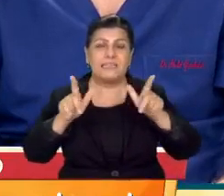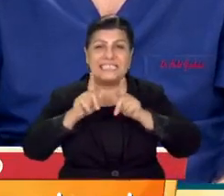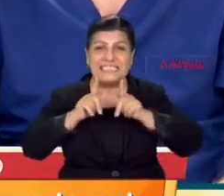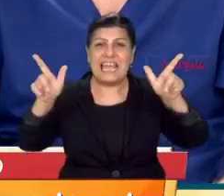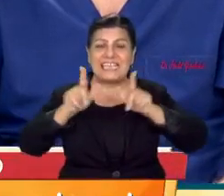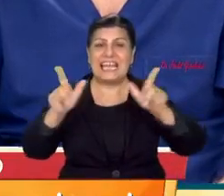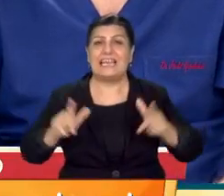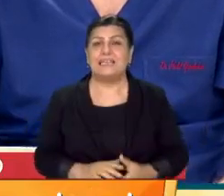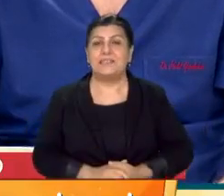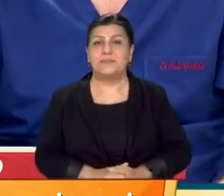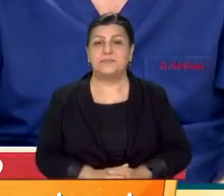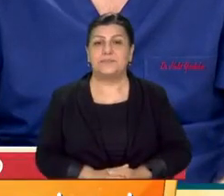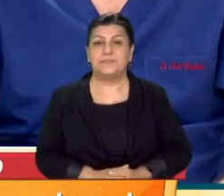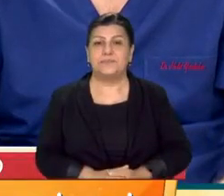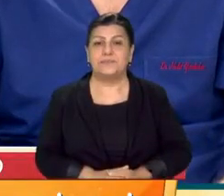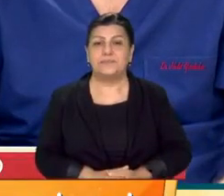çok